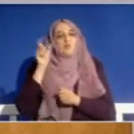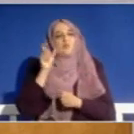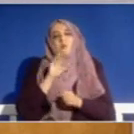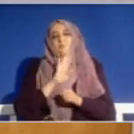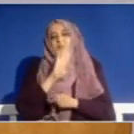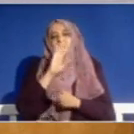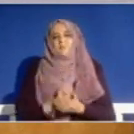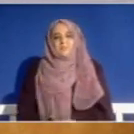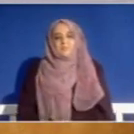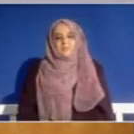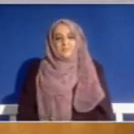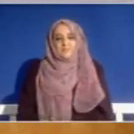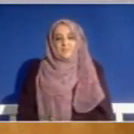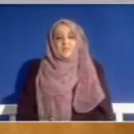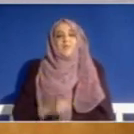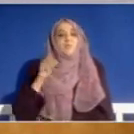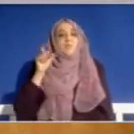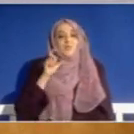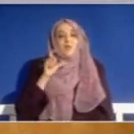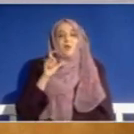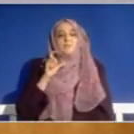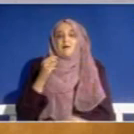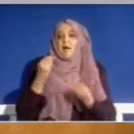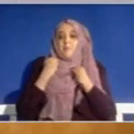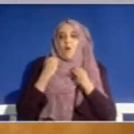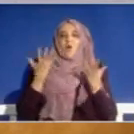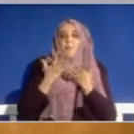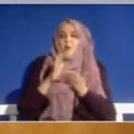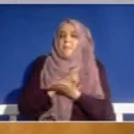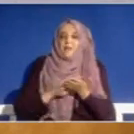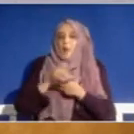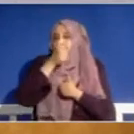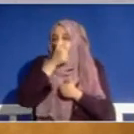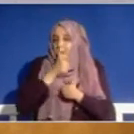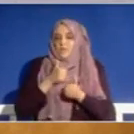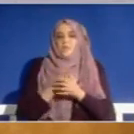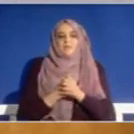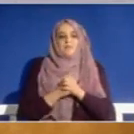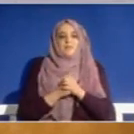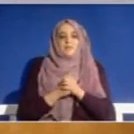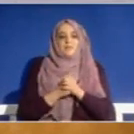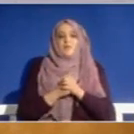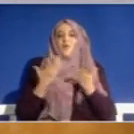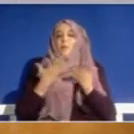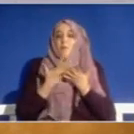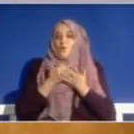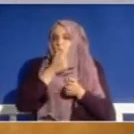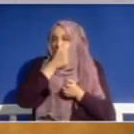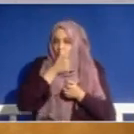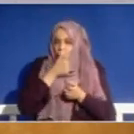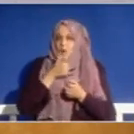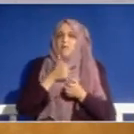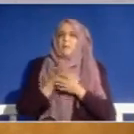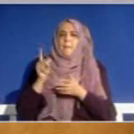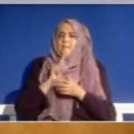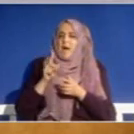ابني، الإسلام يعلمنا كيف نتسامح، كيف نصبر على بعضنا، كيف نتحمل، كيف لا